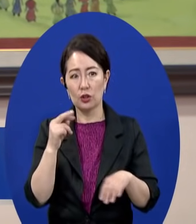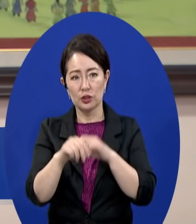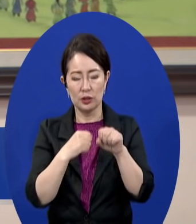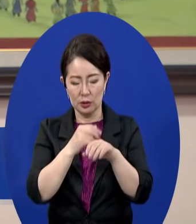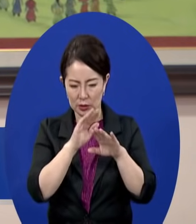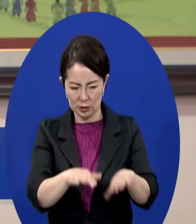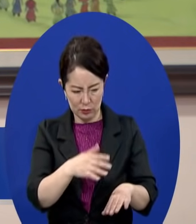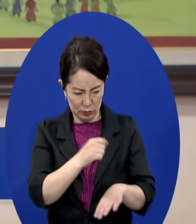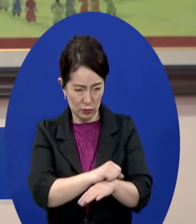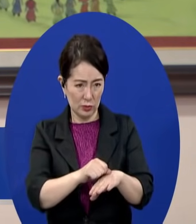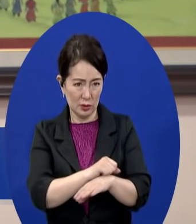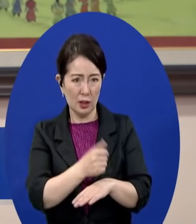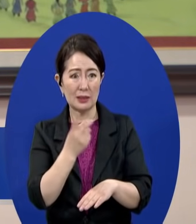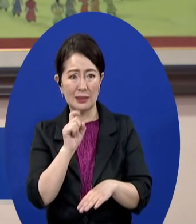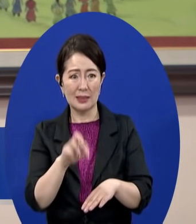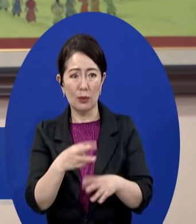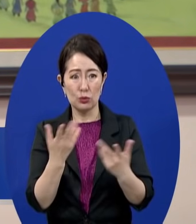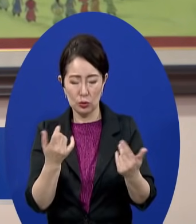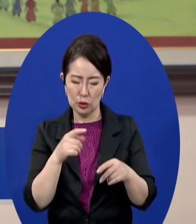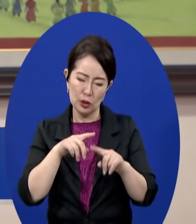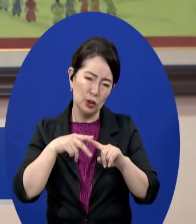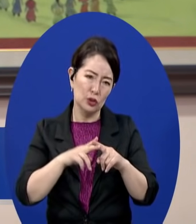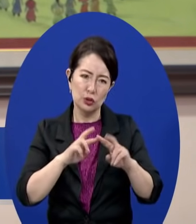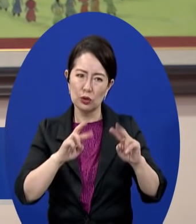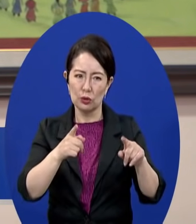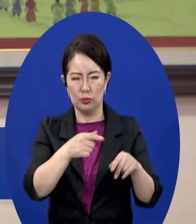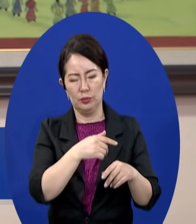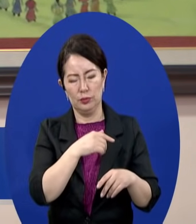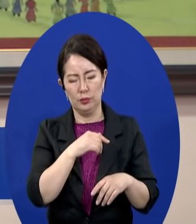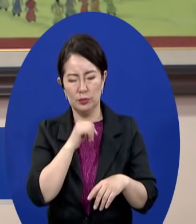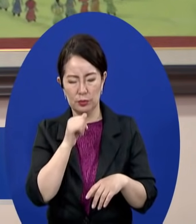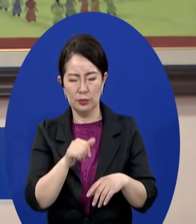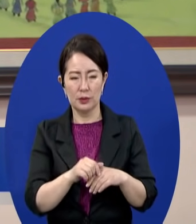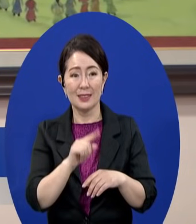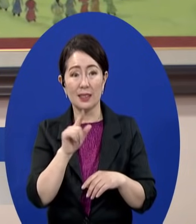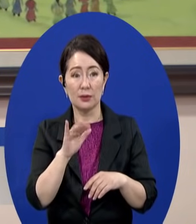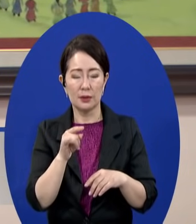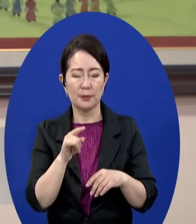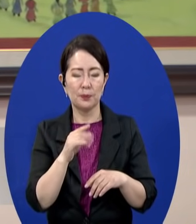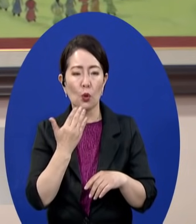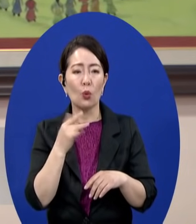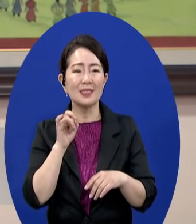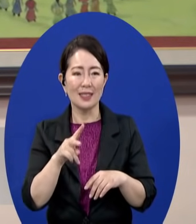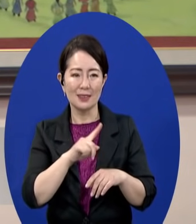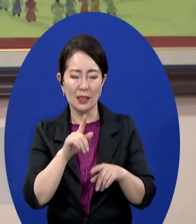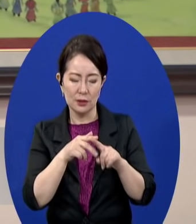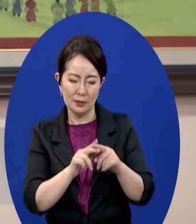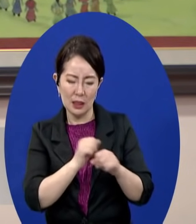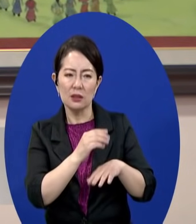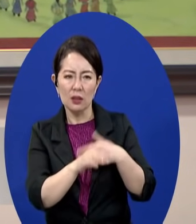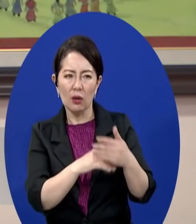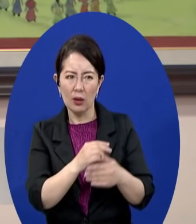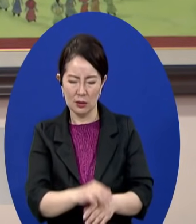замууд хангалттай болсон замууд байна. Энд дээр ээлж засвар биш бид нэр энэ болгоныг ерөнхийдөө урсгал засврын ажиллаар хийгээд байна гэдэг ч юм